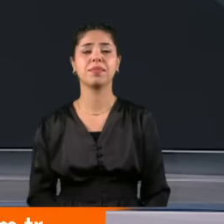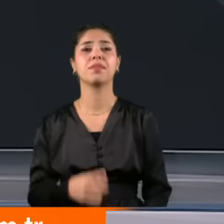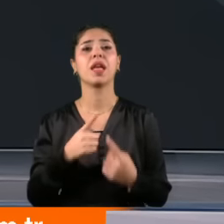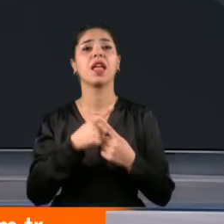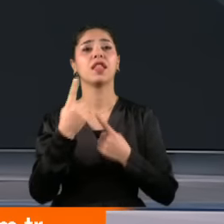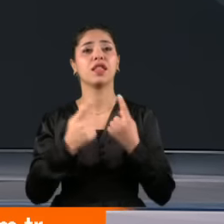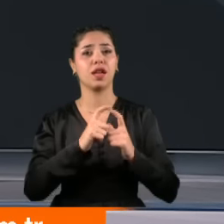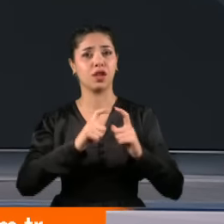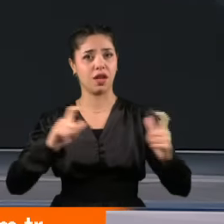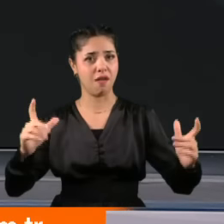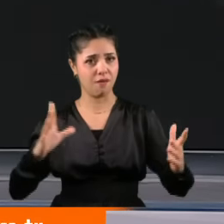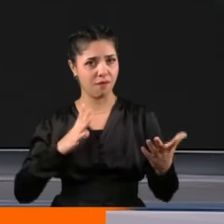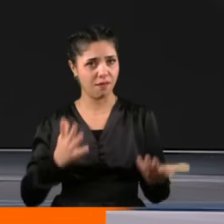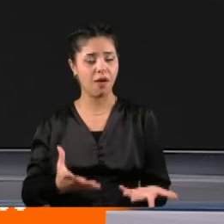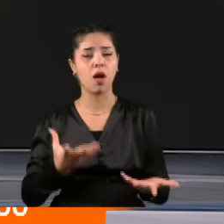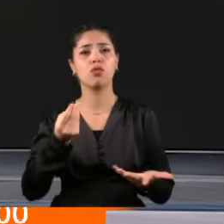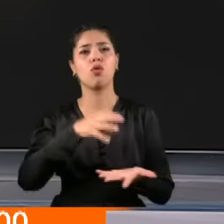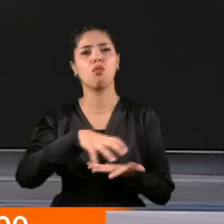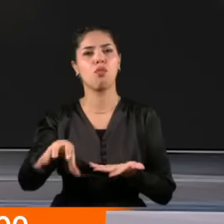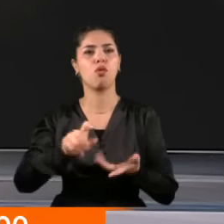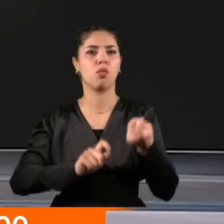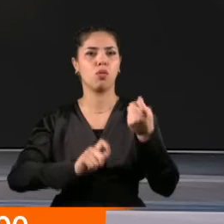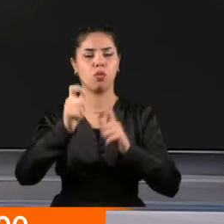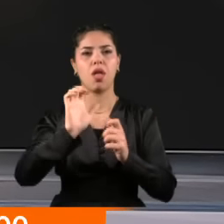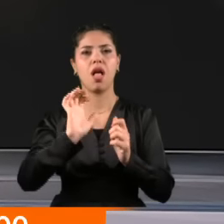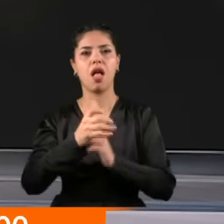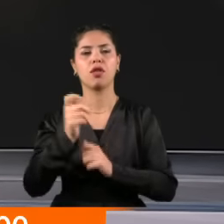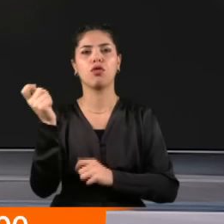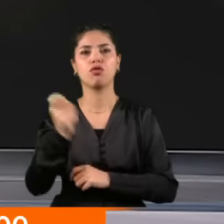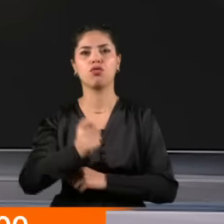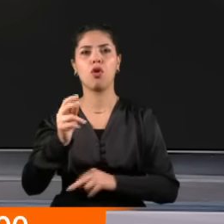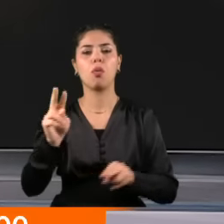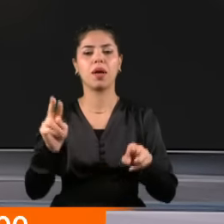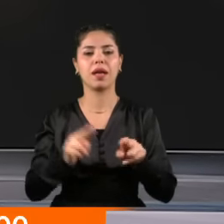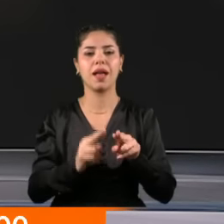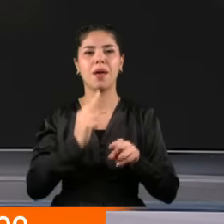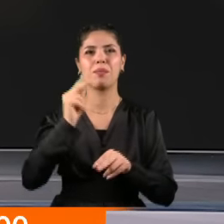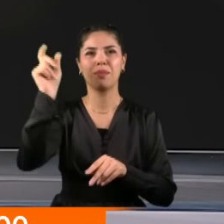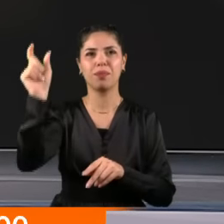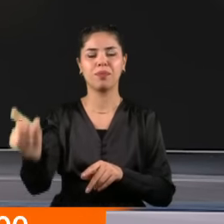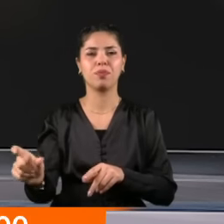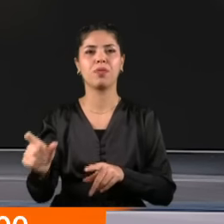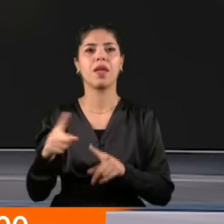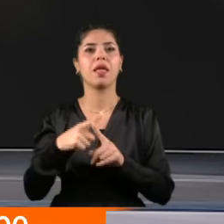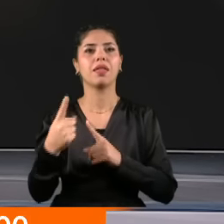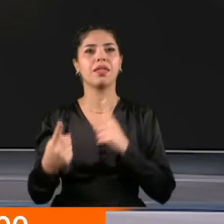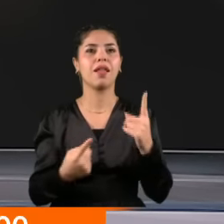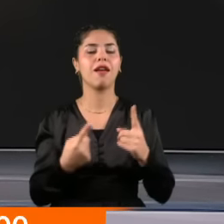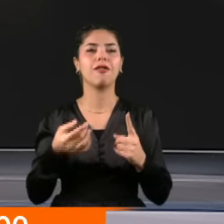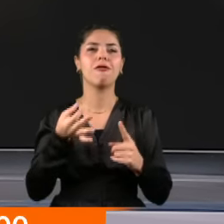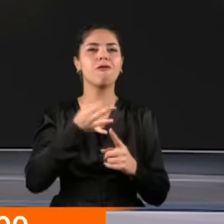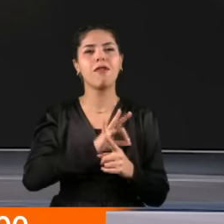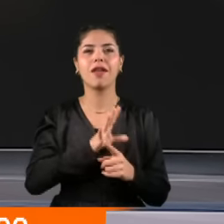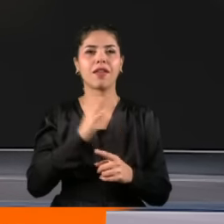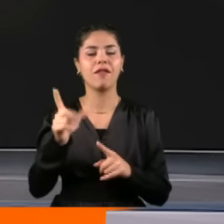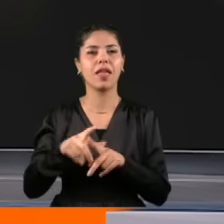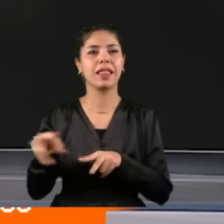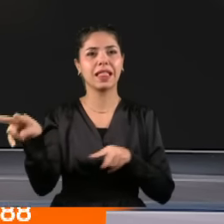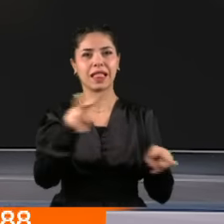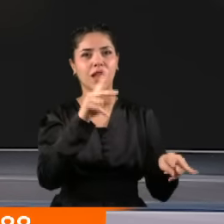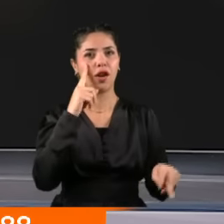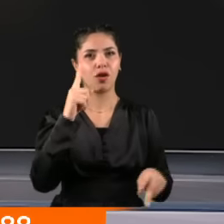İlerleyen teknoloji artık pek çok alanda kullanılıyor. Antalyalı çoban Kamile Kıvrak da teknolojinin nimetlerinden yararlandı. Drone'la